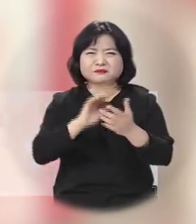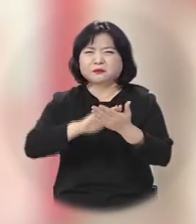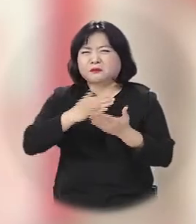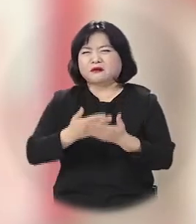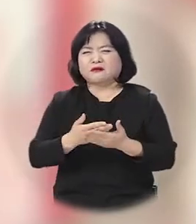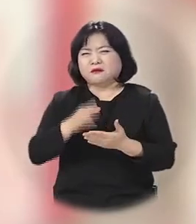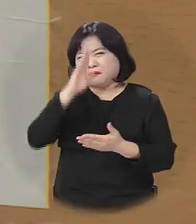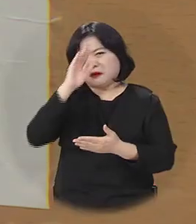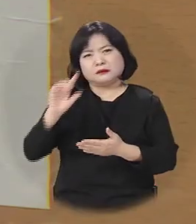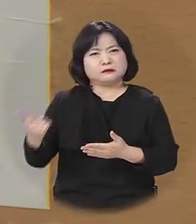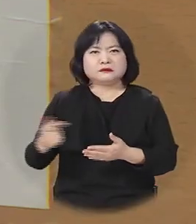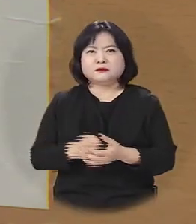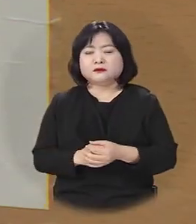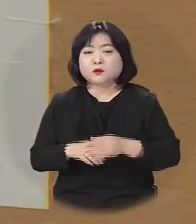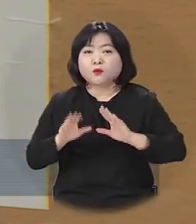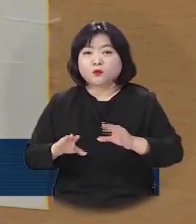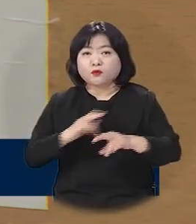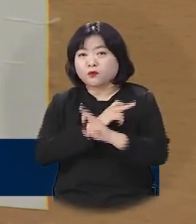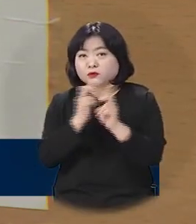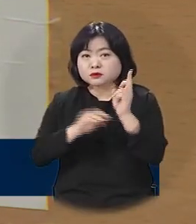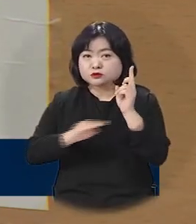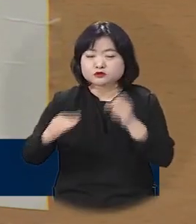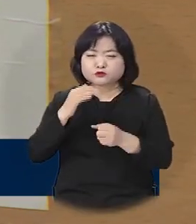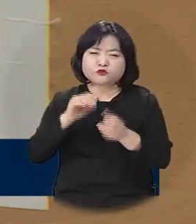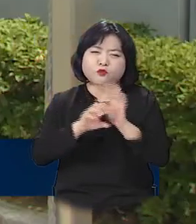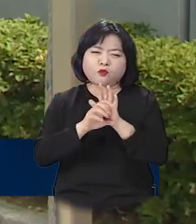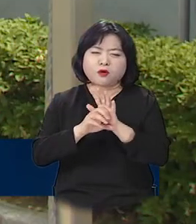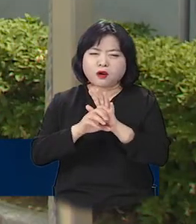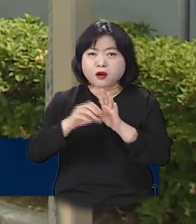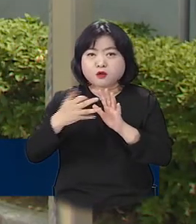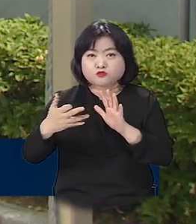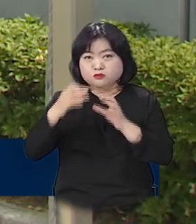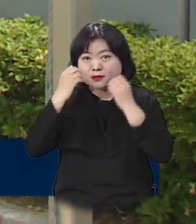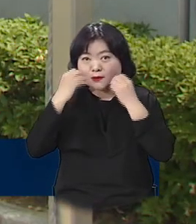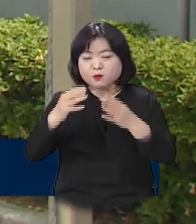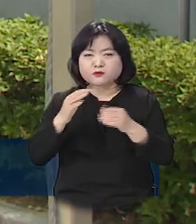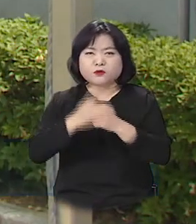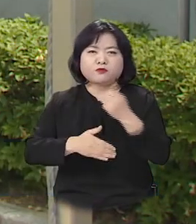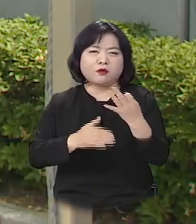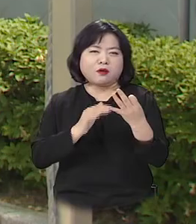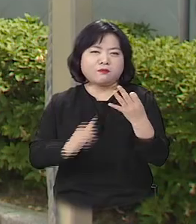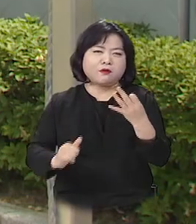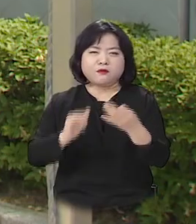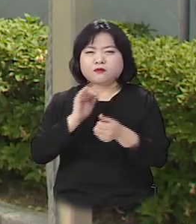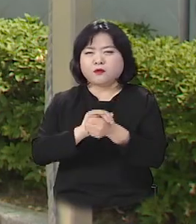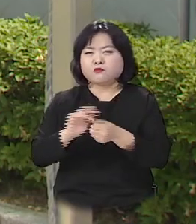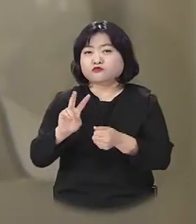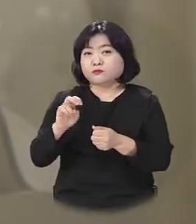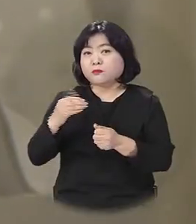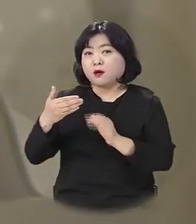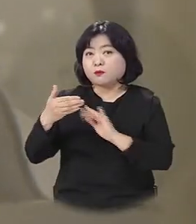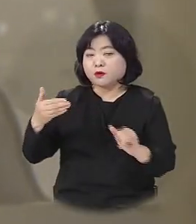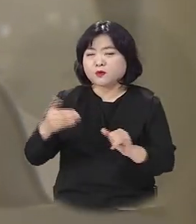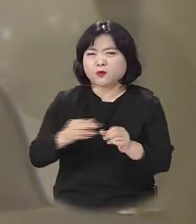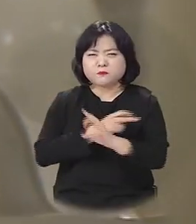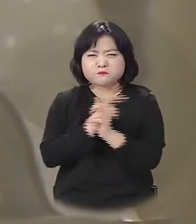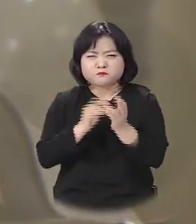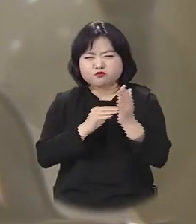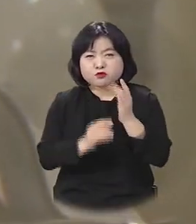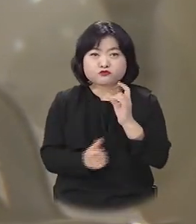했습니다. 오늘 0시 기준 코로나19 신규 확진자는 대구 14명, 경북 29명이며 0시 이후